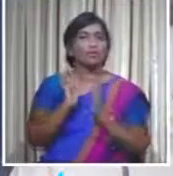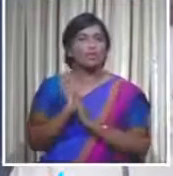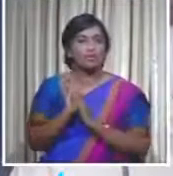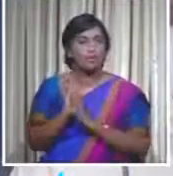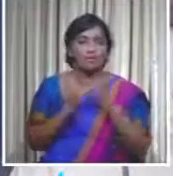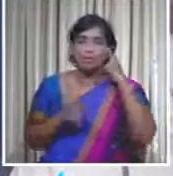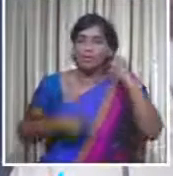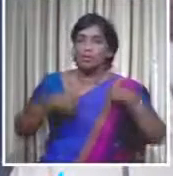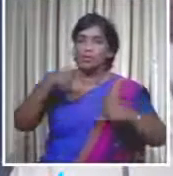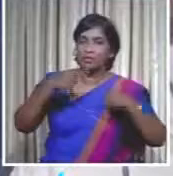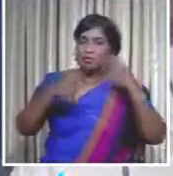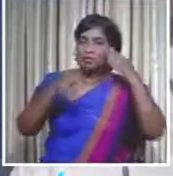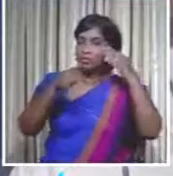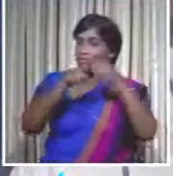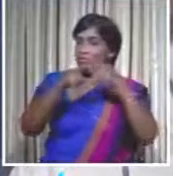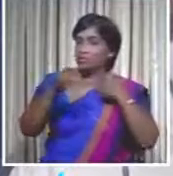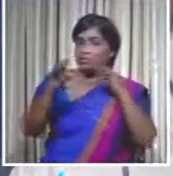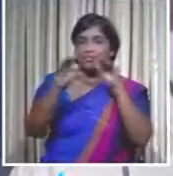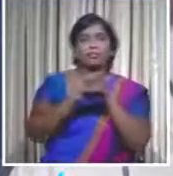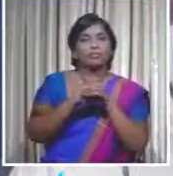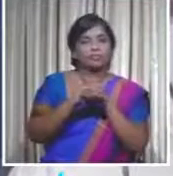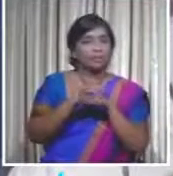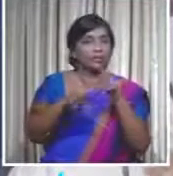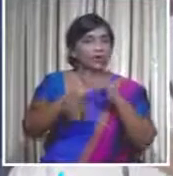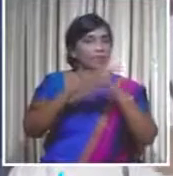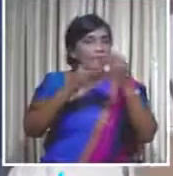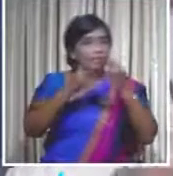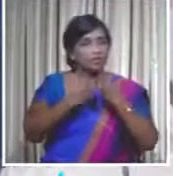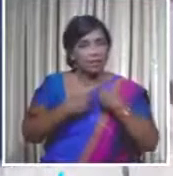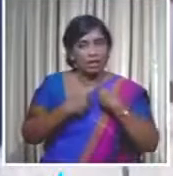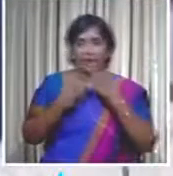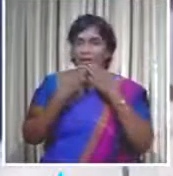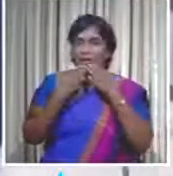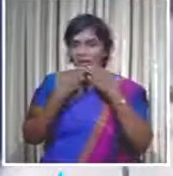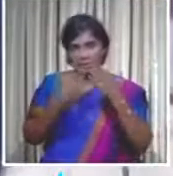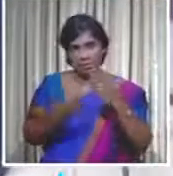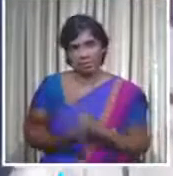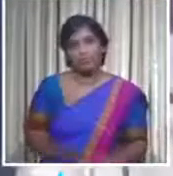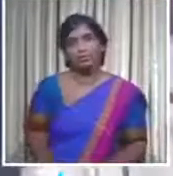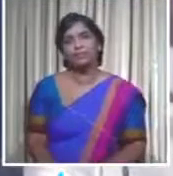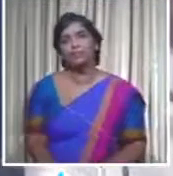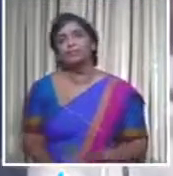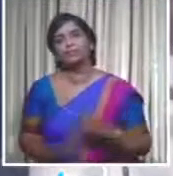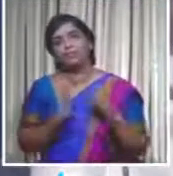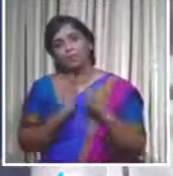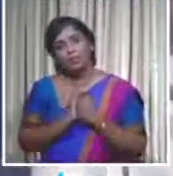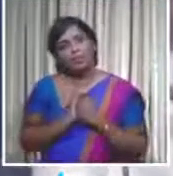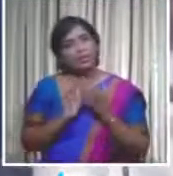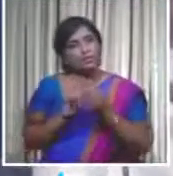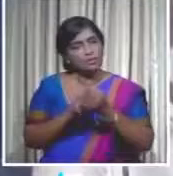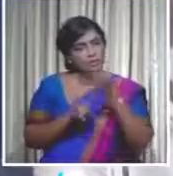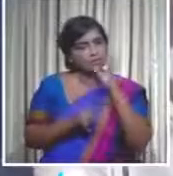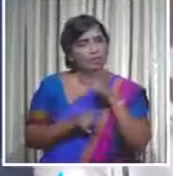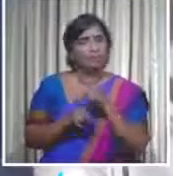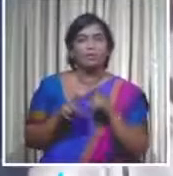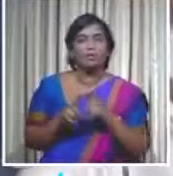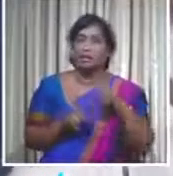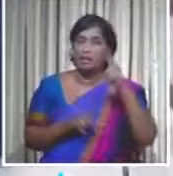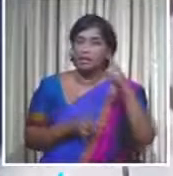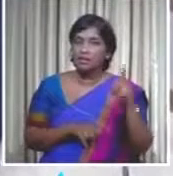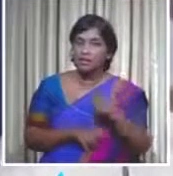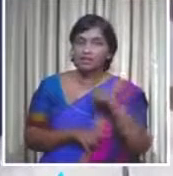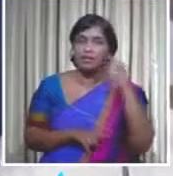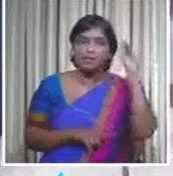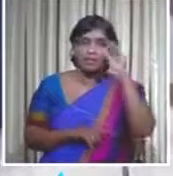मे विवाद संबंध विमगेन अवस्थाव लबादीमगेन स्तुतिवंत वेनवा गरु सभापतिमणि दवसा